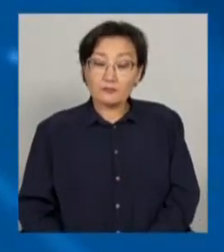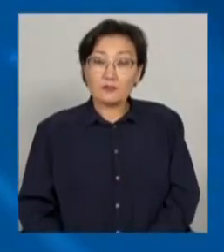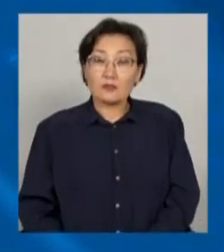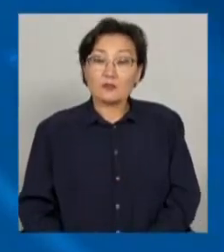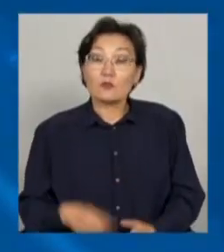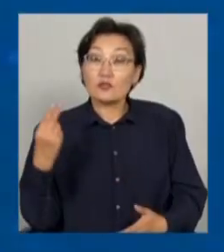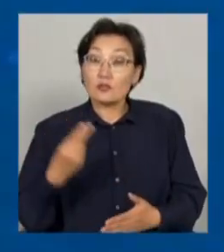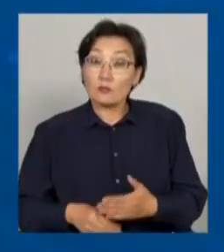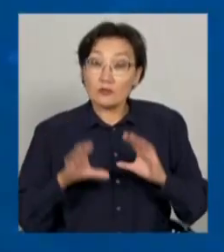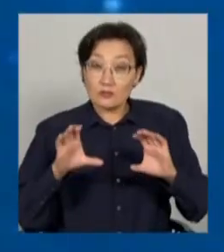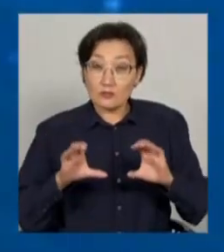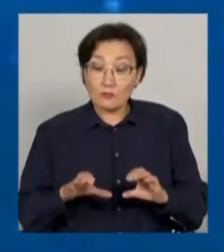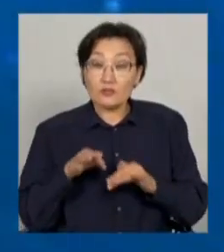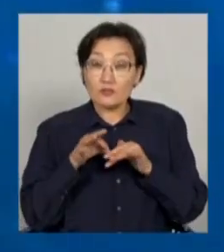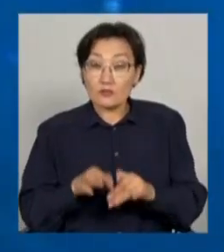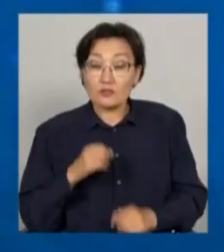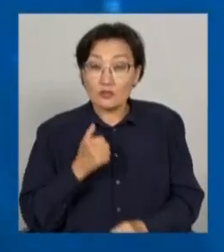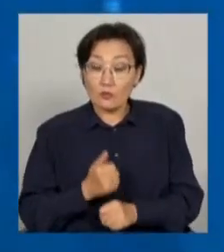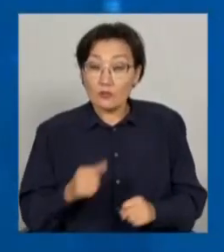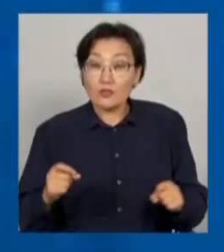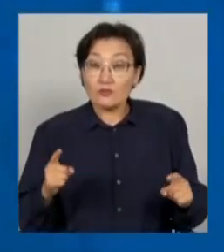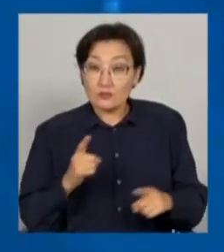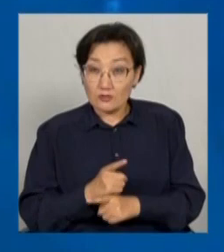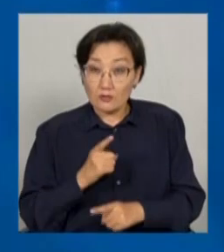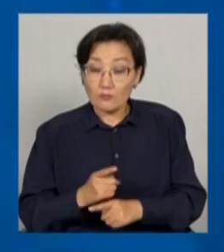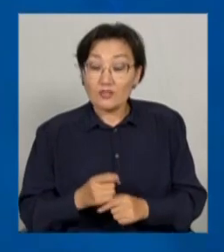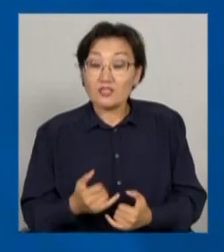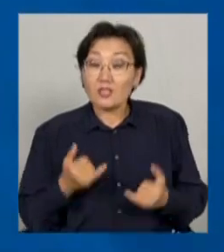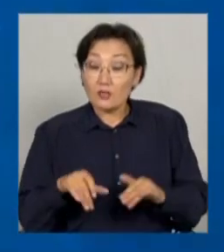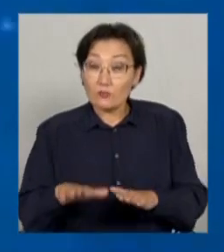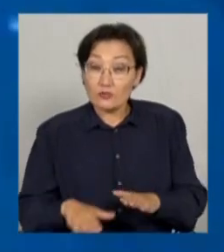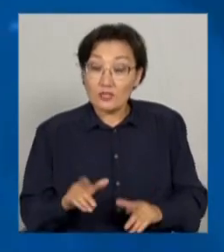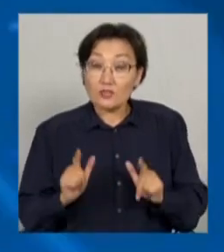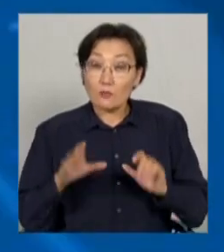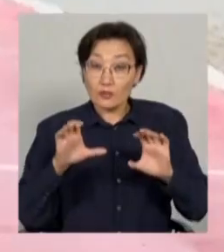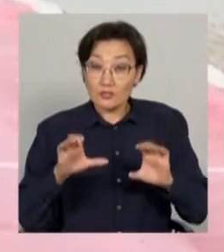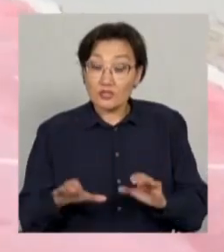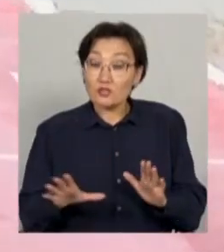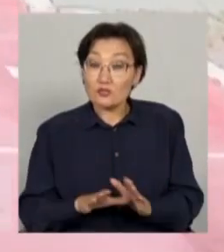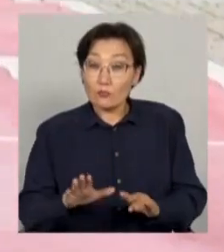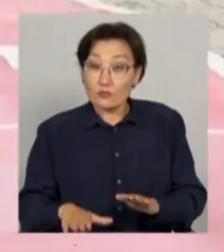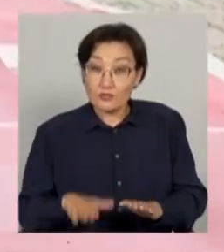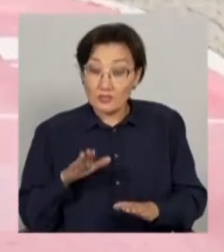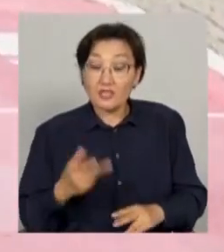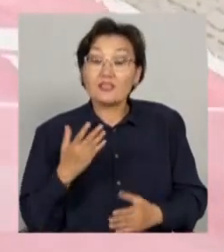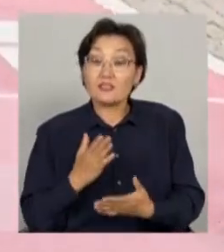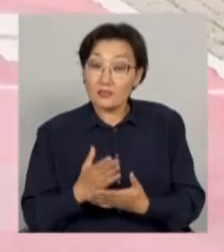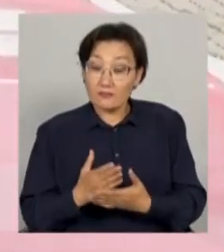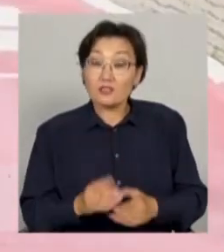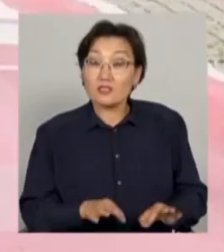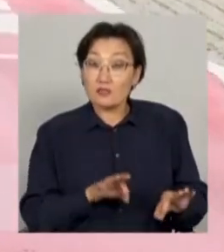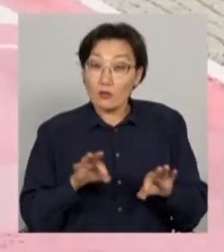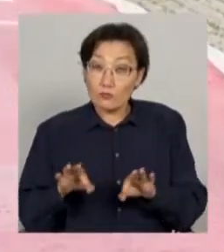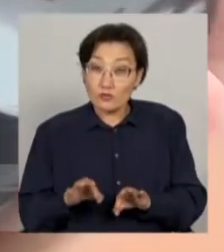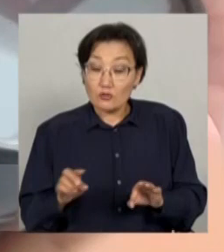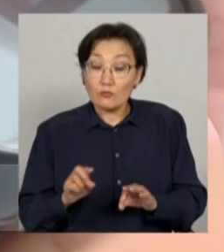Президент подписал закон, вводящий жесткие ограничения для самокатчиков. Согласно закону, электросамокаты признаются транспортным средством.